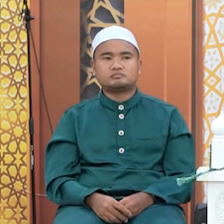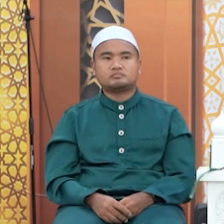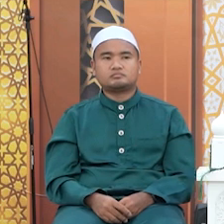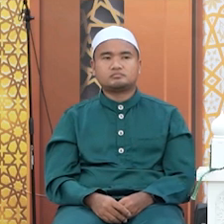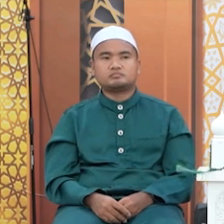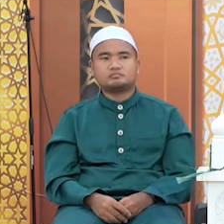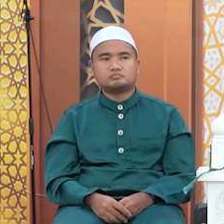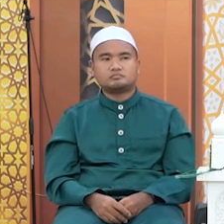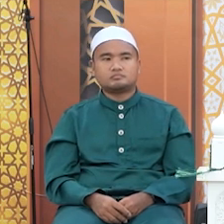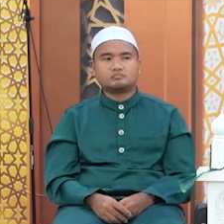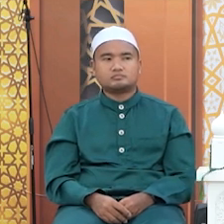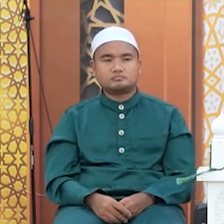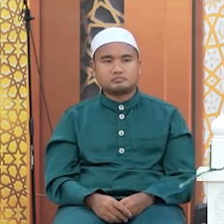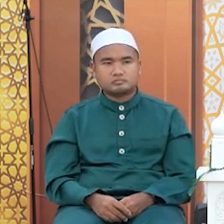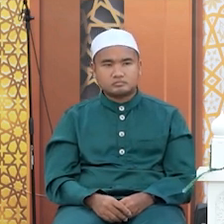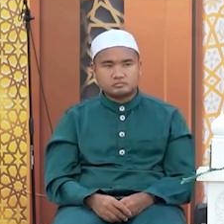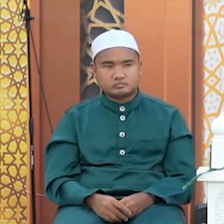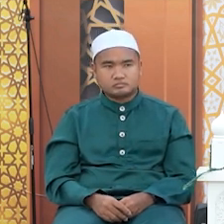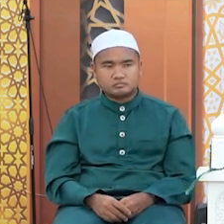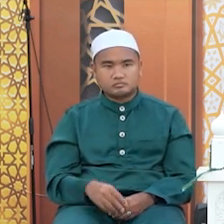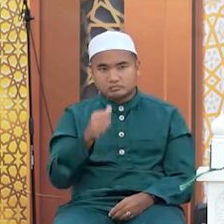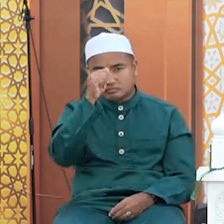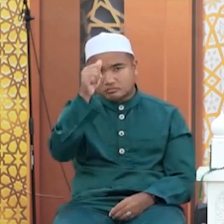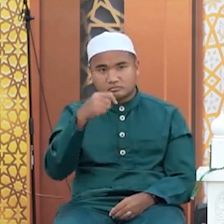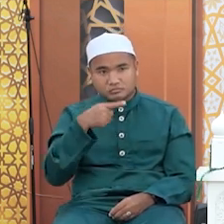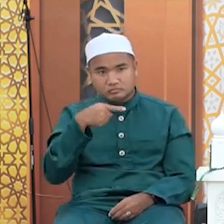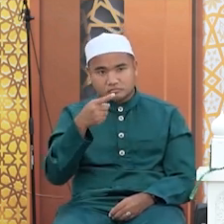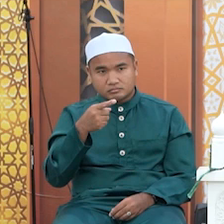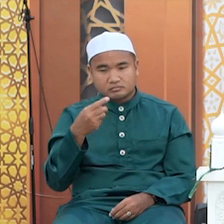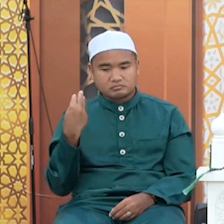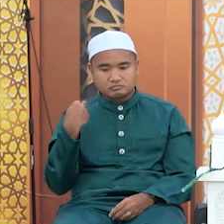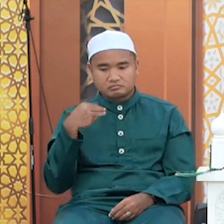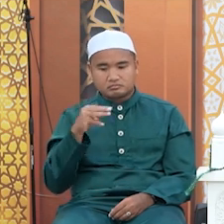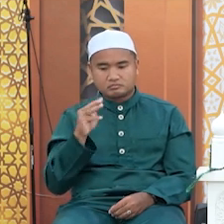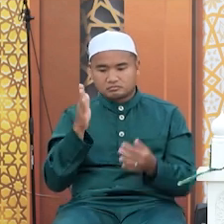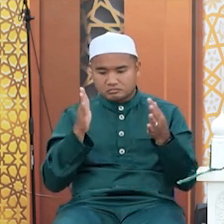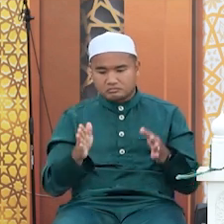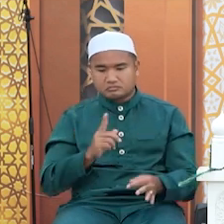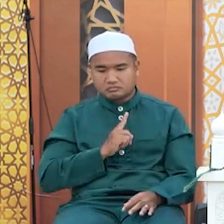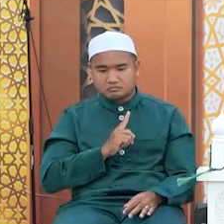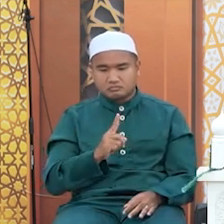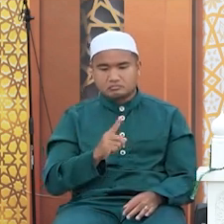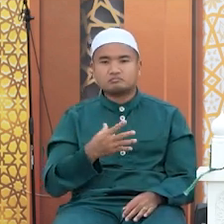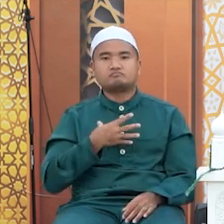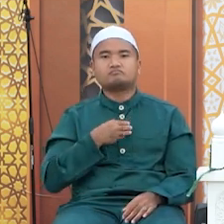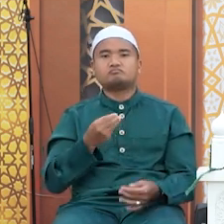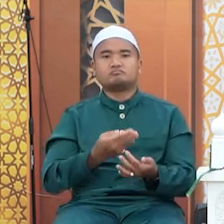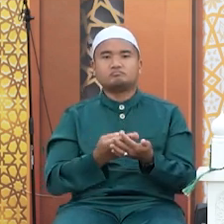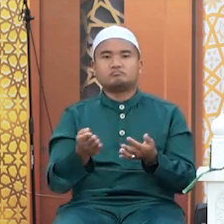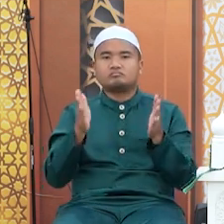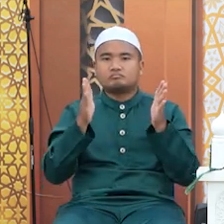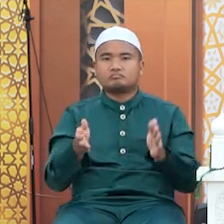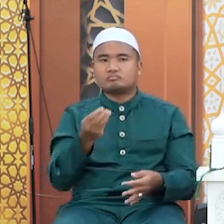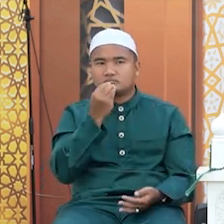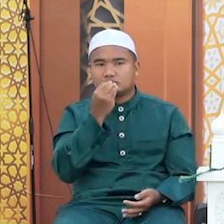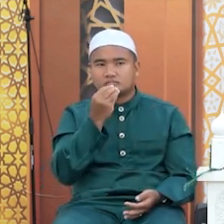rabbina yawman 'abusan qamtarira. Mereka ni orang Islam selalu jamu orang makan.